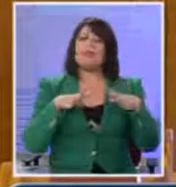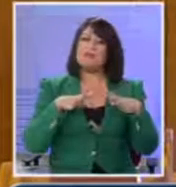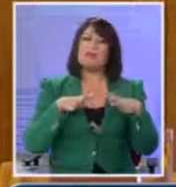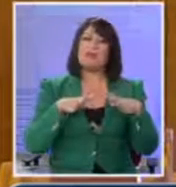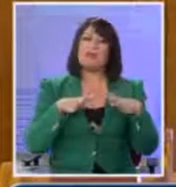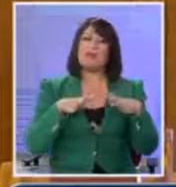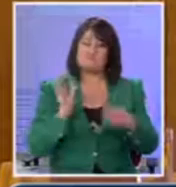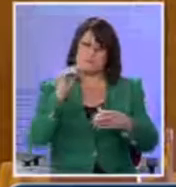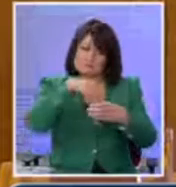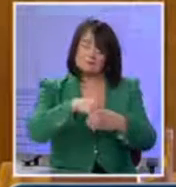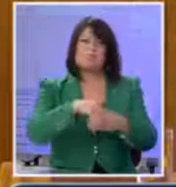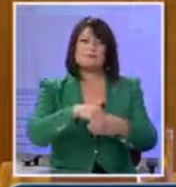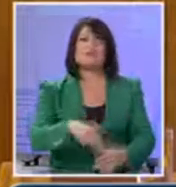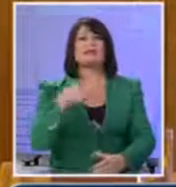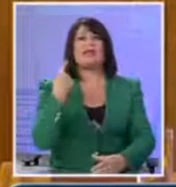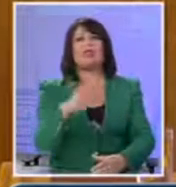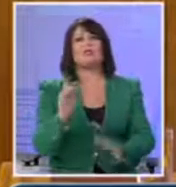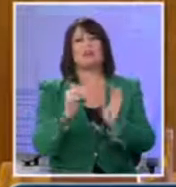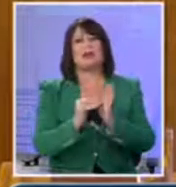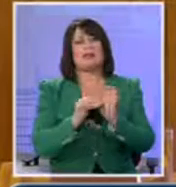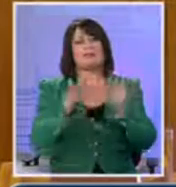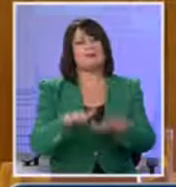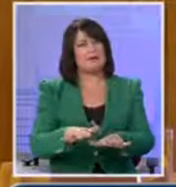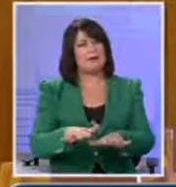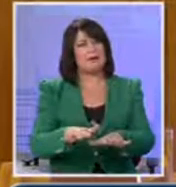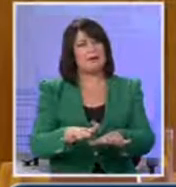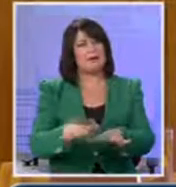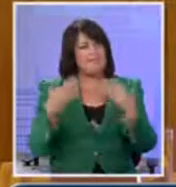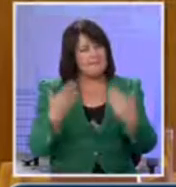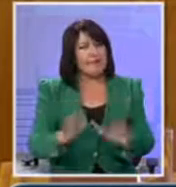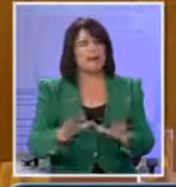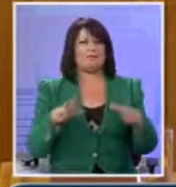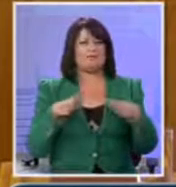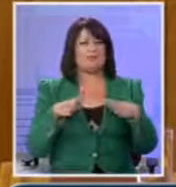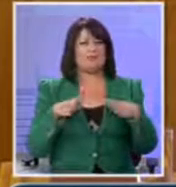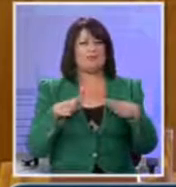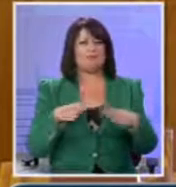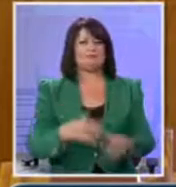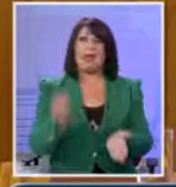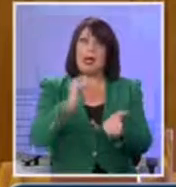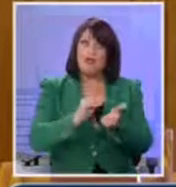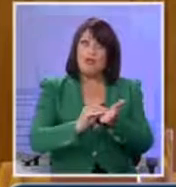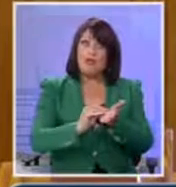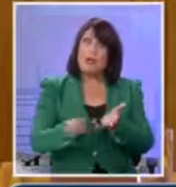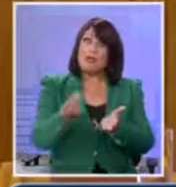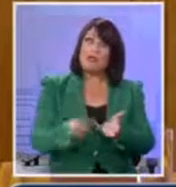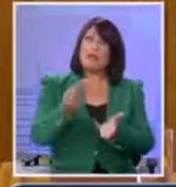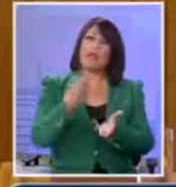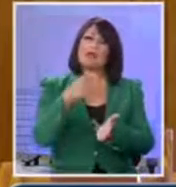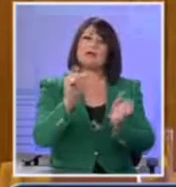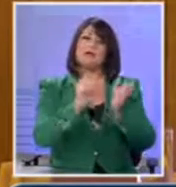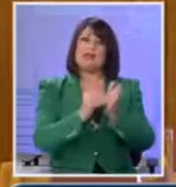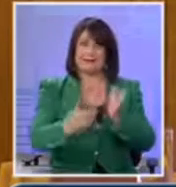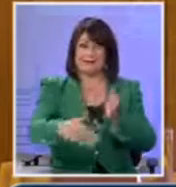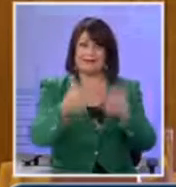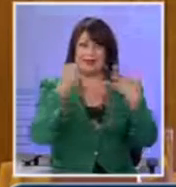την ένταξη 100.000 ανέργων ήδη, άλλες 100.000 μέσα στους επόμενους